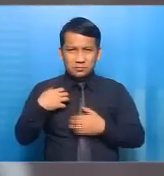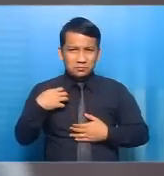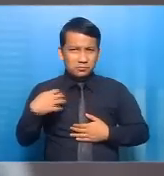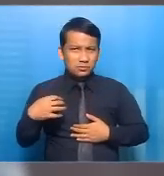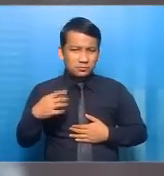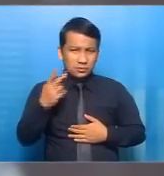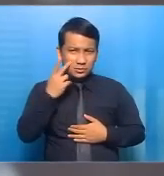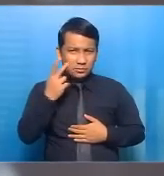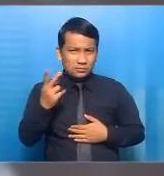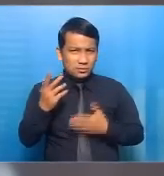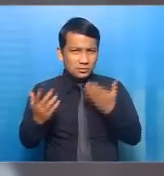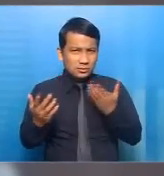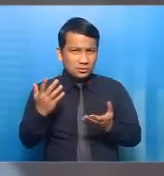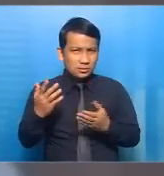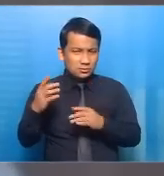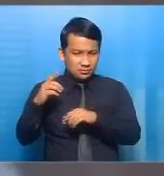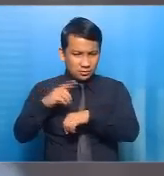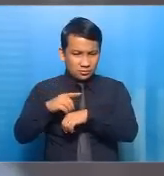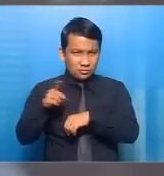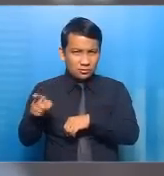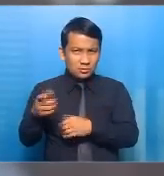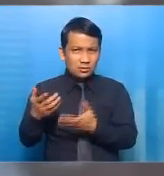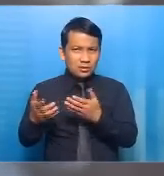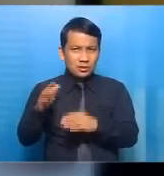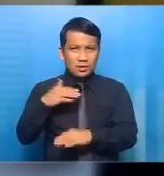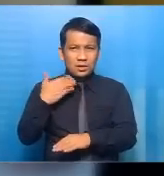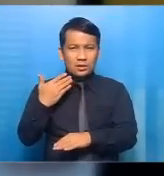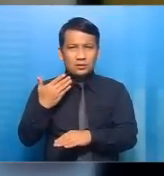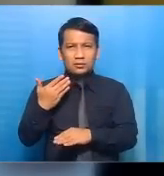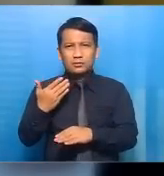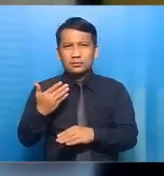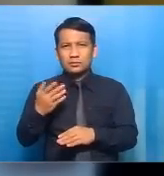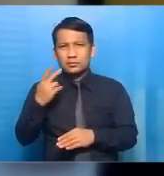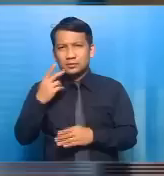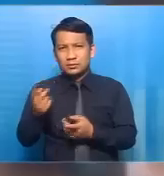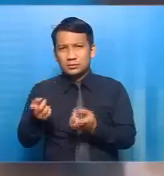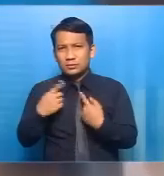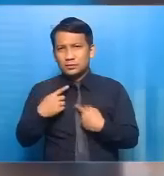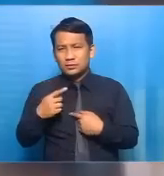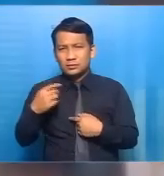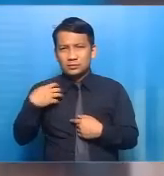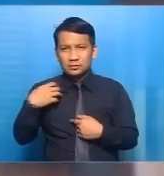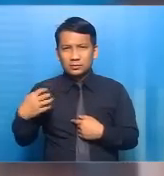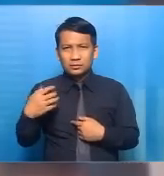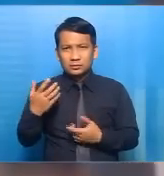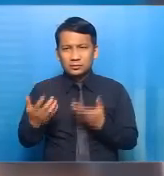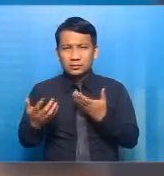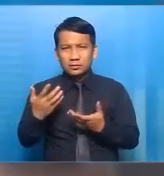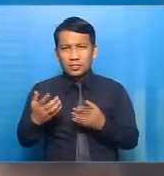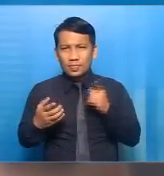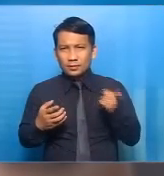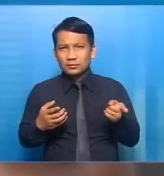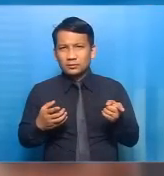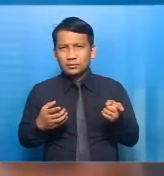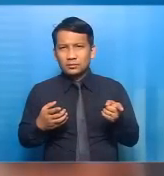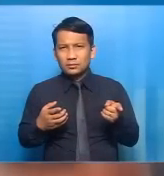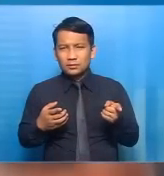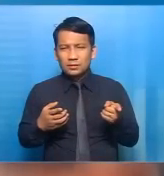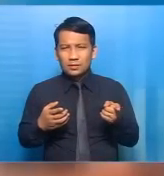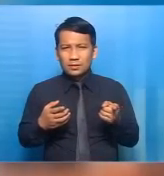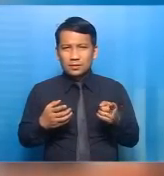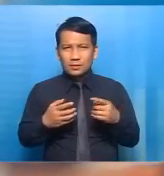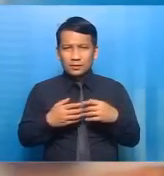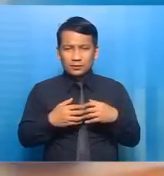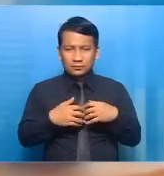ay hindi naman talaga doon ang duty ng kanyang kinakasama. Ang sagot po ng mga pulis sa akin, yung nakapad daw po kasi